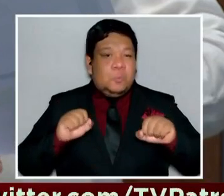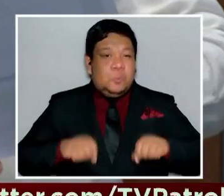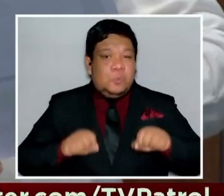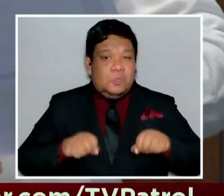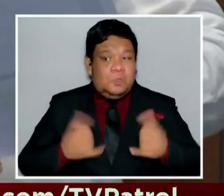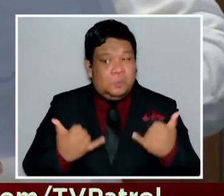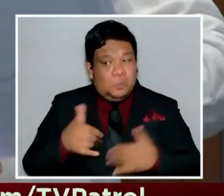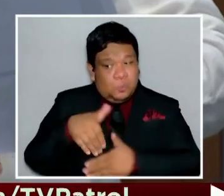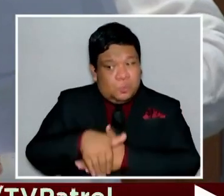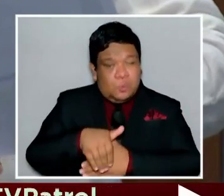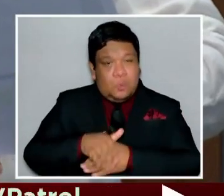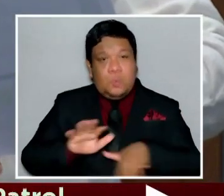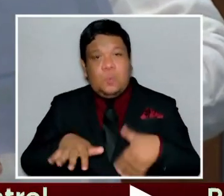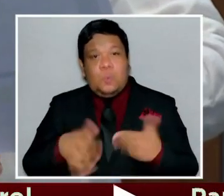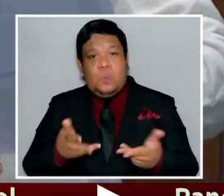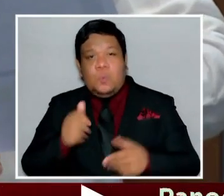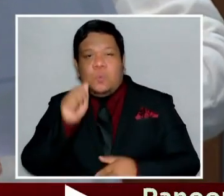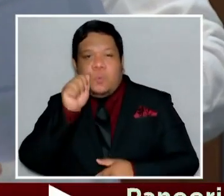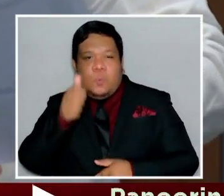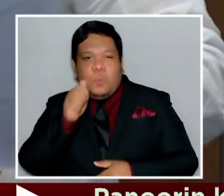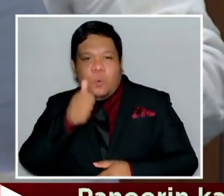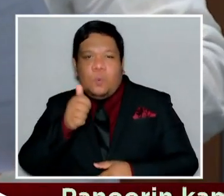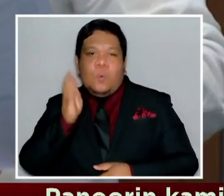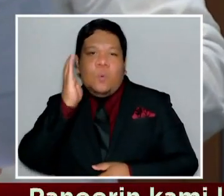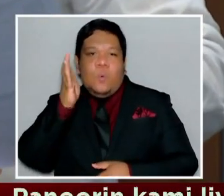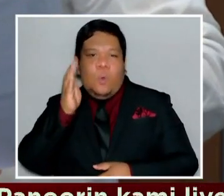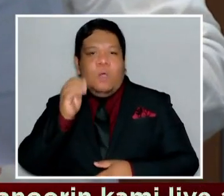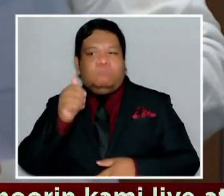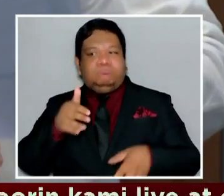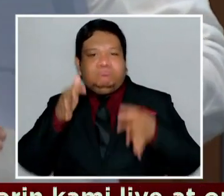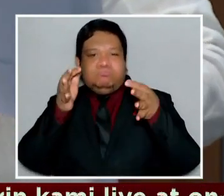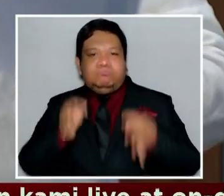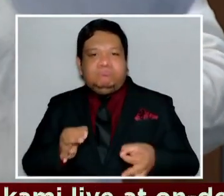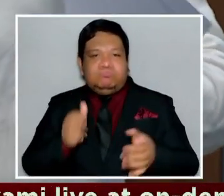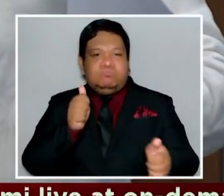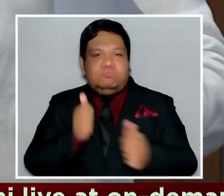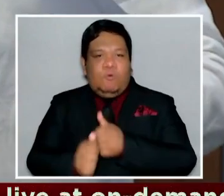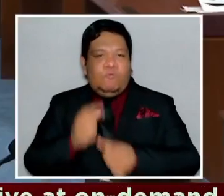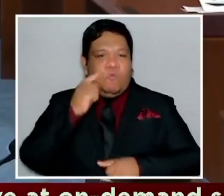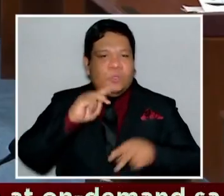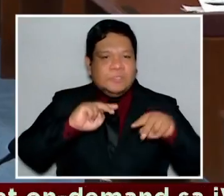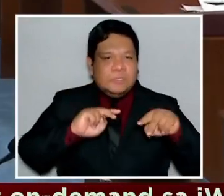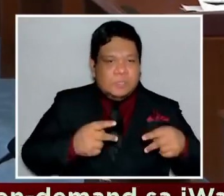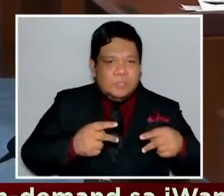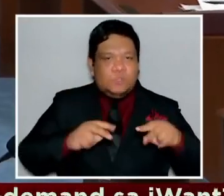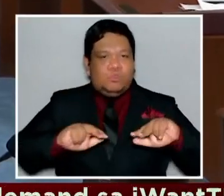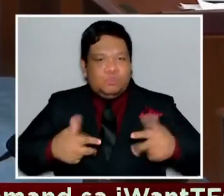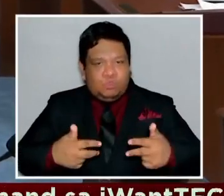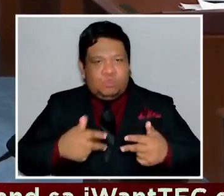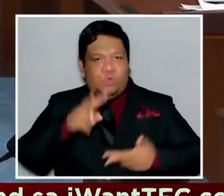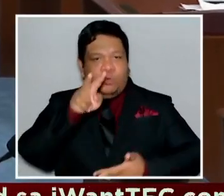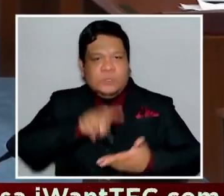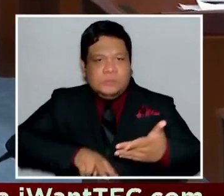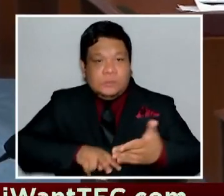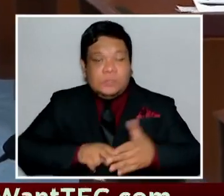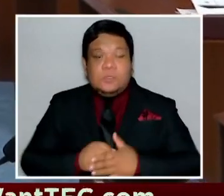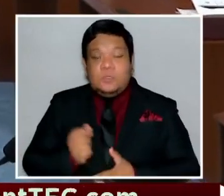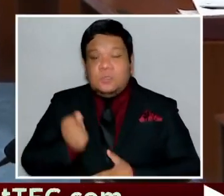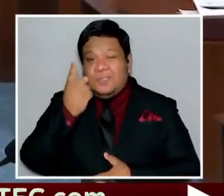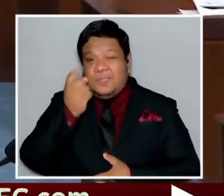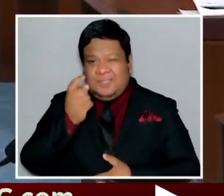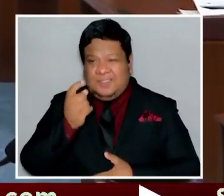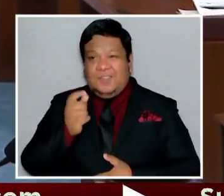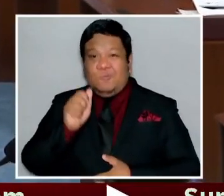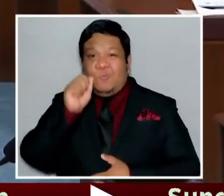kaya tomorrow magkaroon na ng pagbubutuhan para sa second and third reading. Dahil nga, alam natin, no, last day of